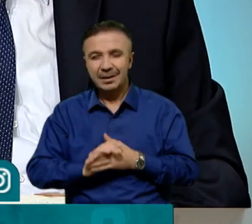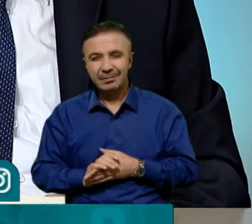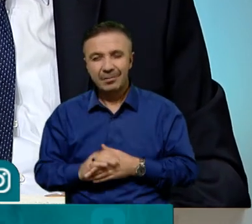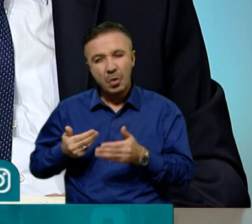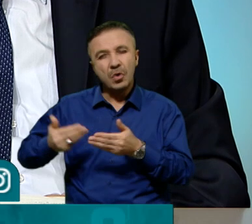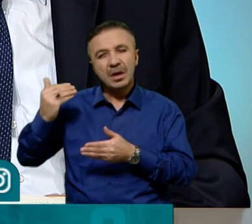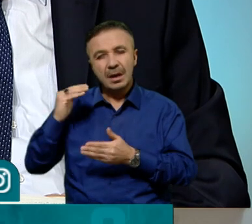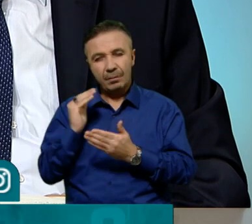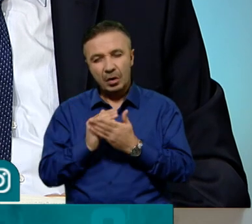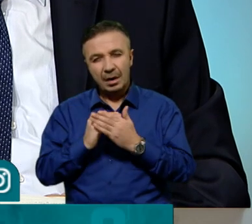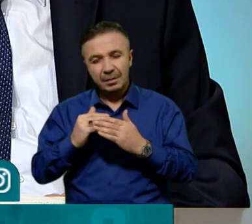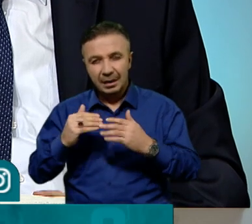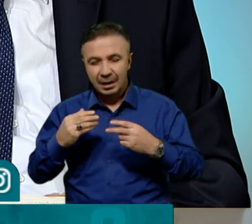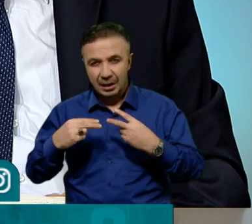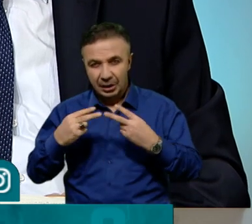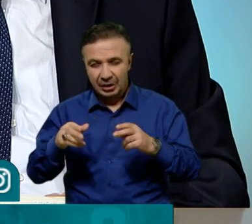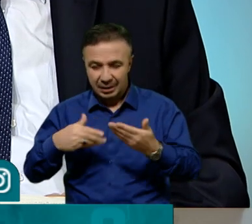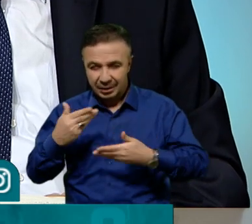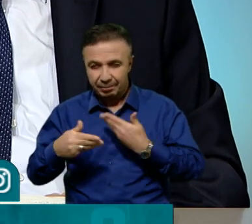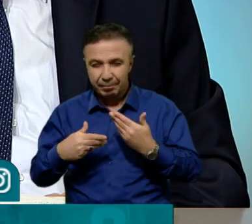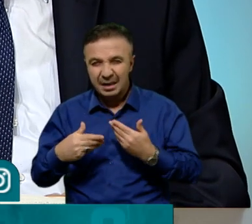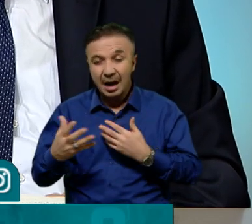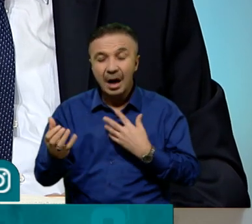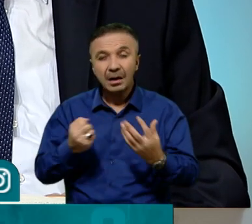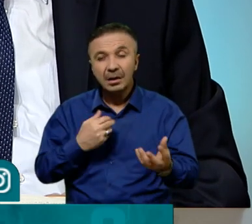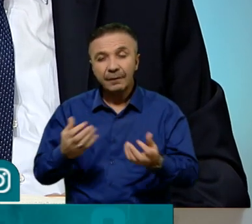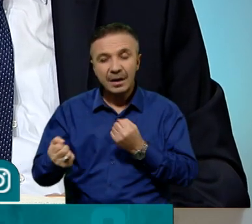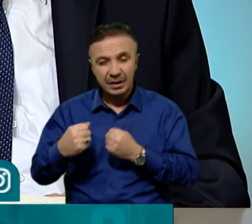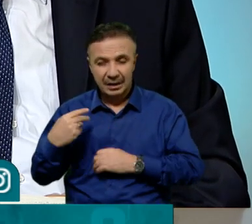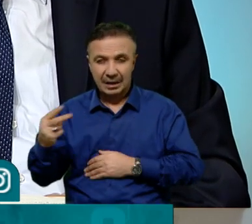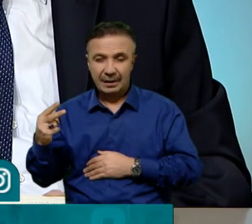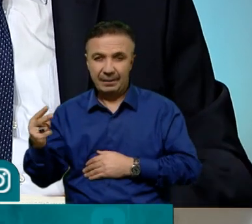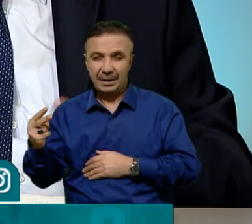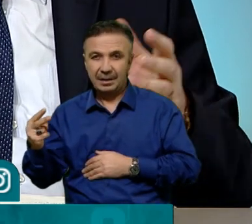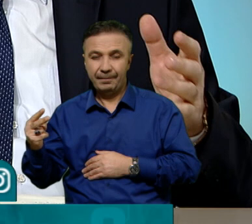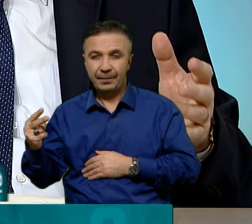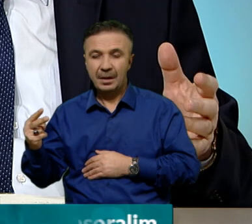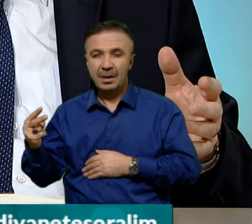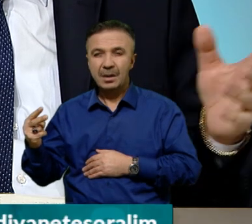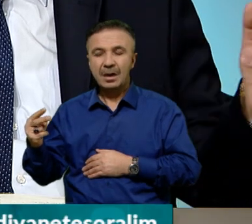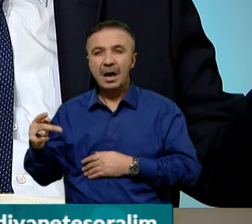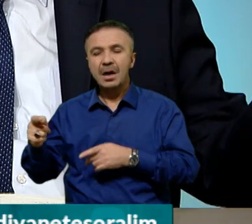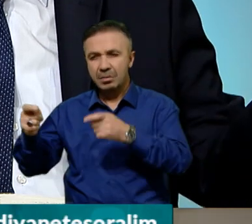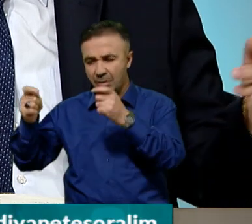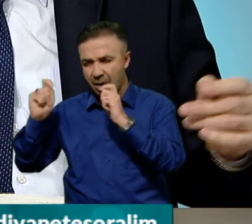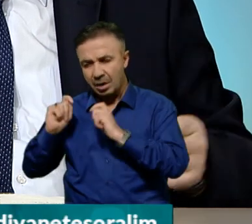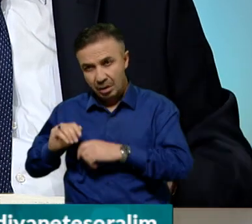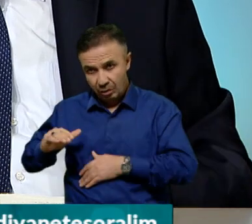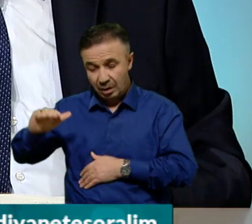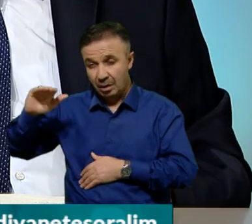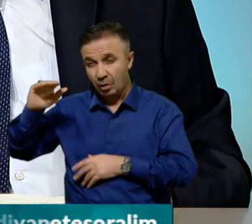ki bir alışverişte taraflar ehliyet ve liyakat sahibi, yani rüştüne ermiş insanlar iki